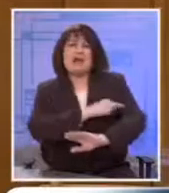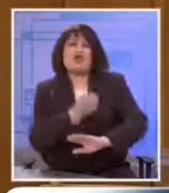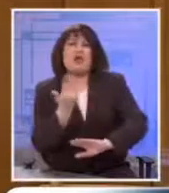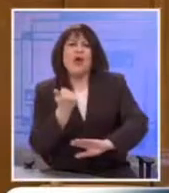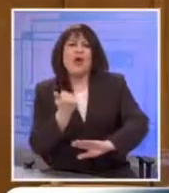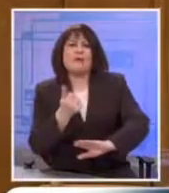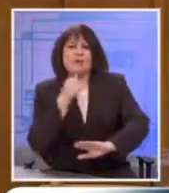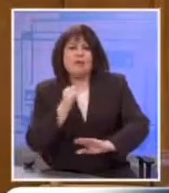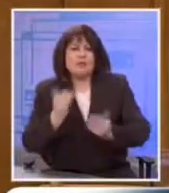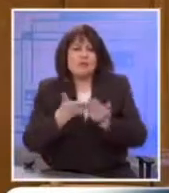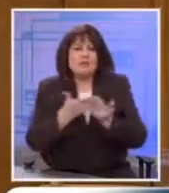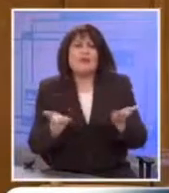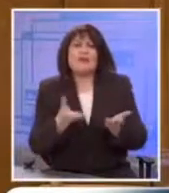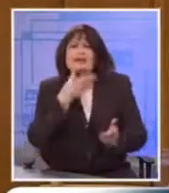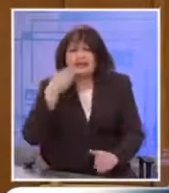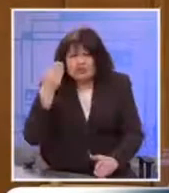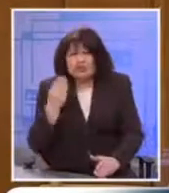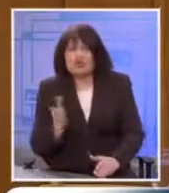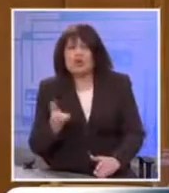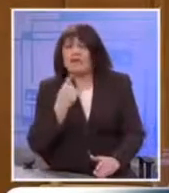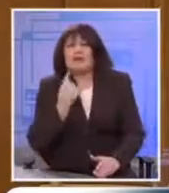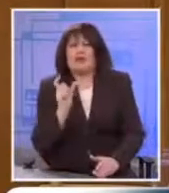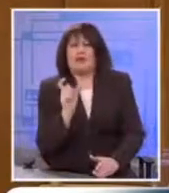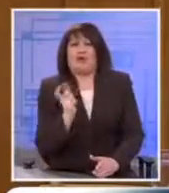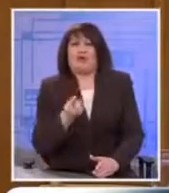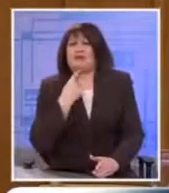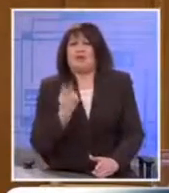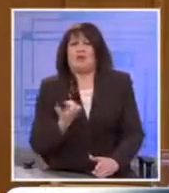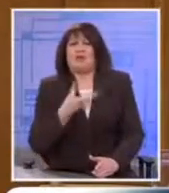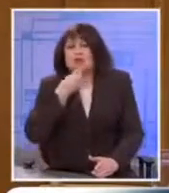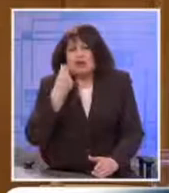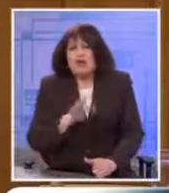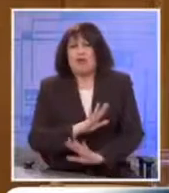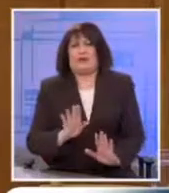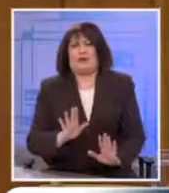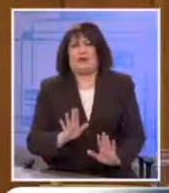μόνιμο, που η ντροπή είναι το λιγότερο που μπορώ να μοιραστώ μαζί σας.